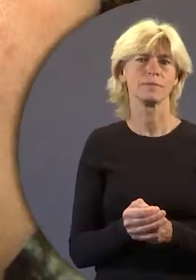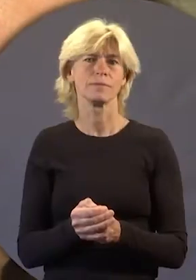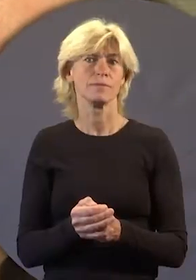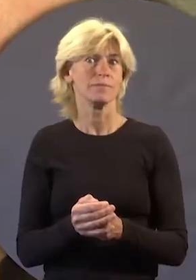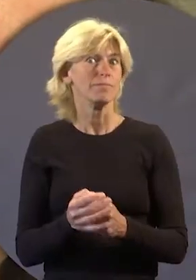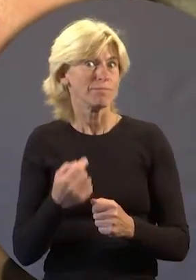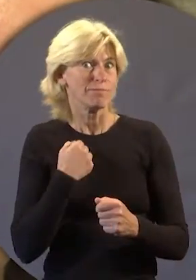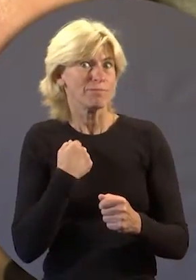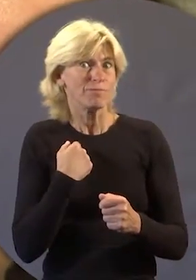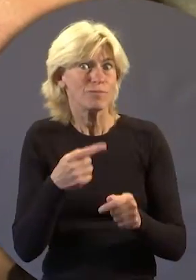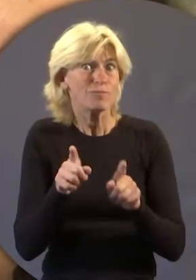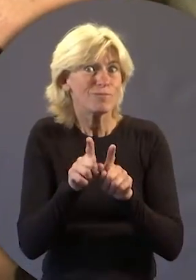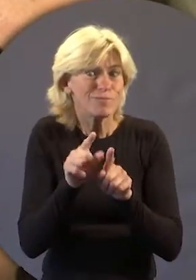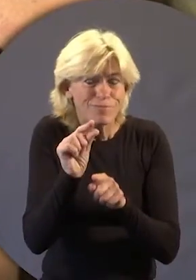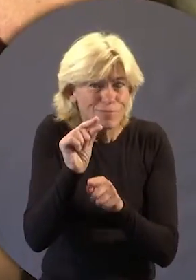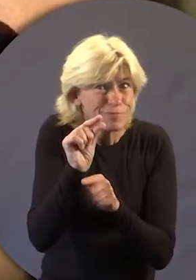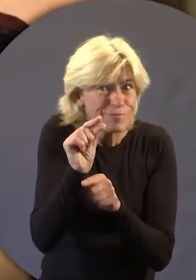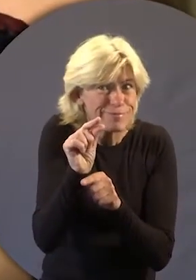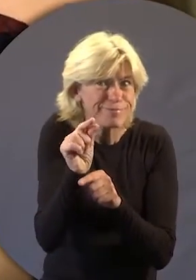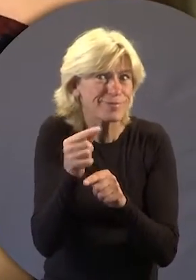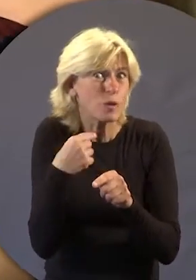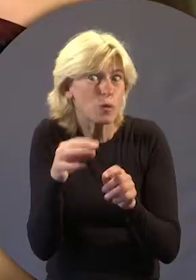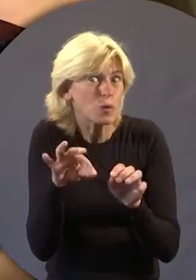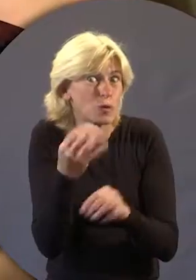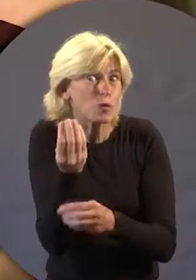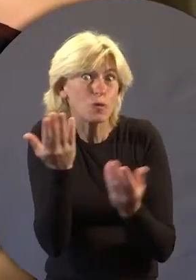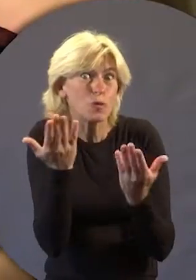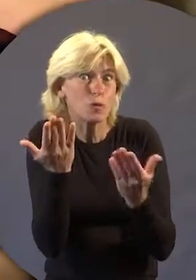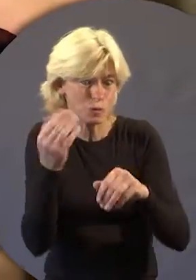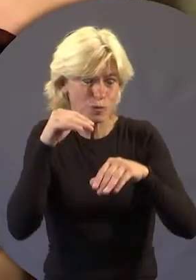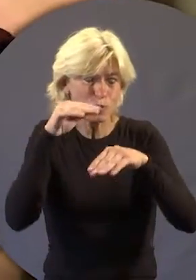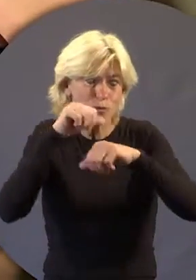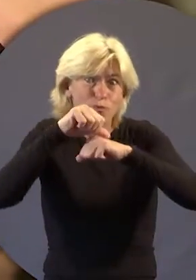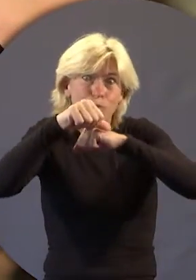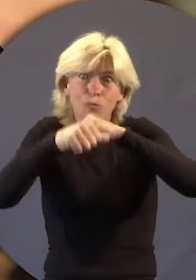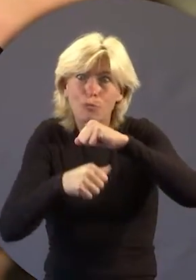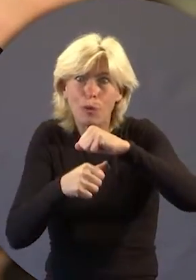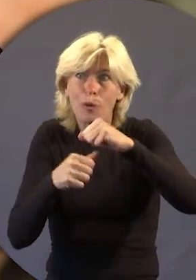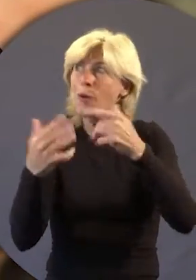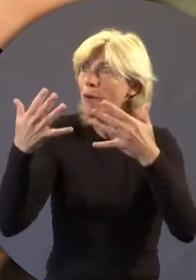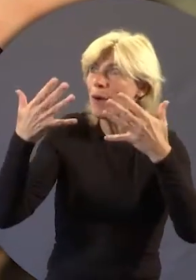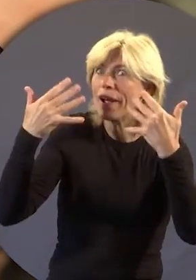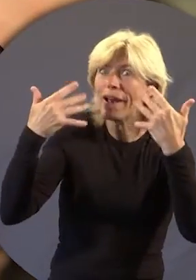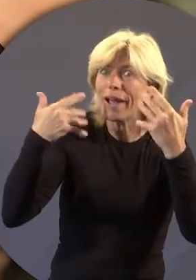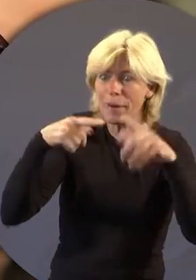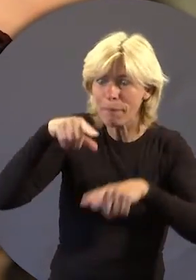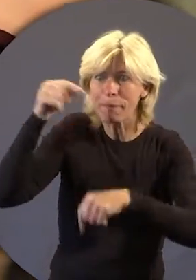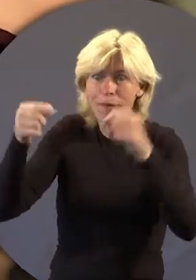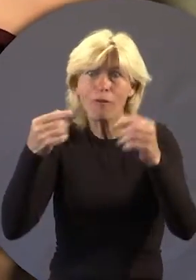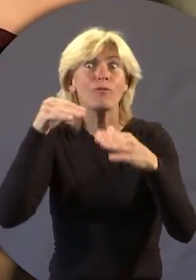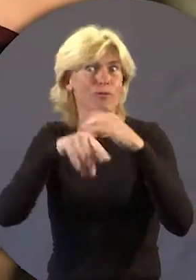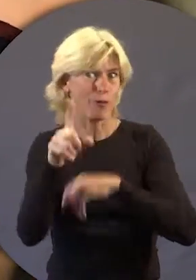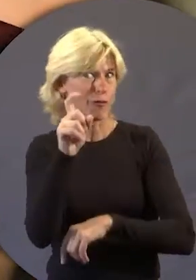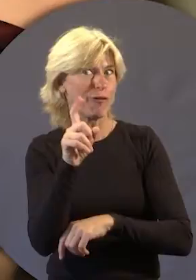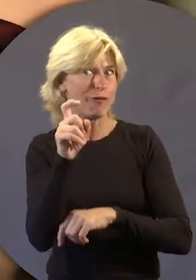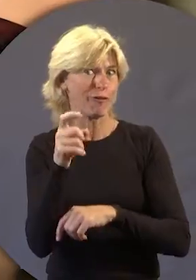CL je suis un organisme très petit que l'on retrouve sur la peau dans l'air sur les plantes